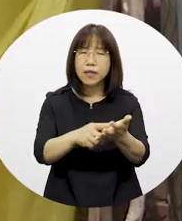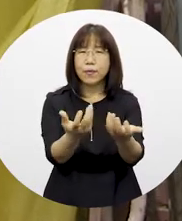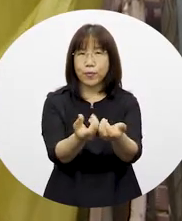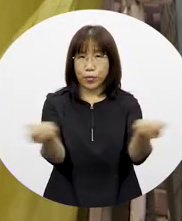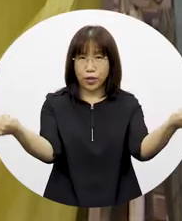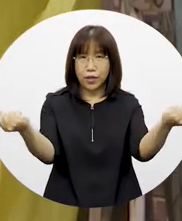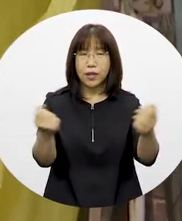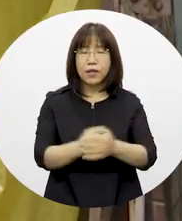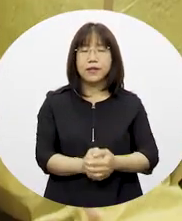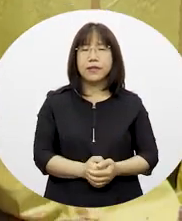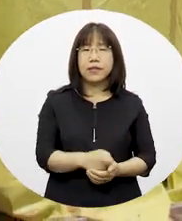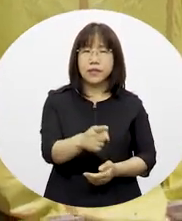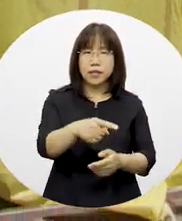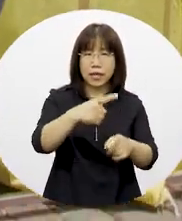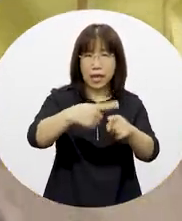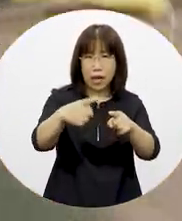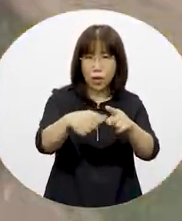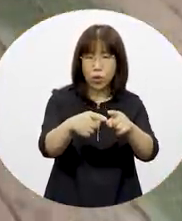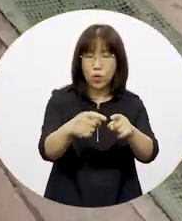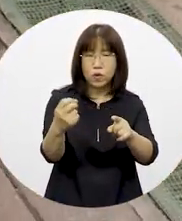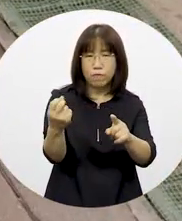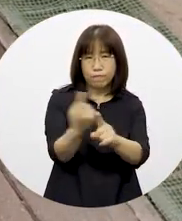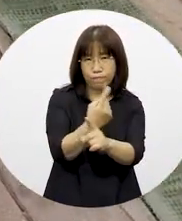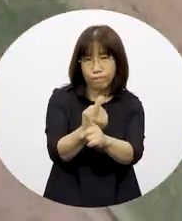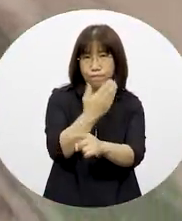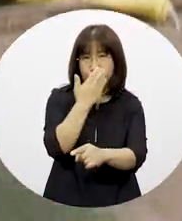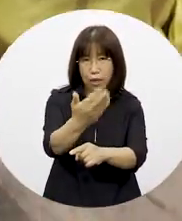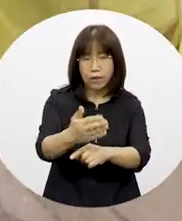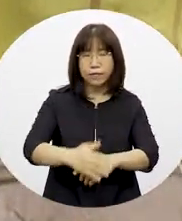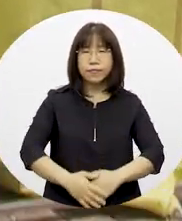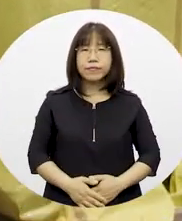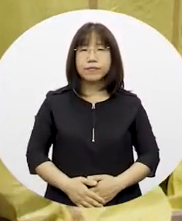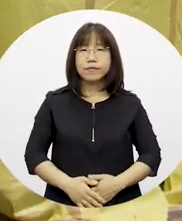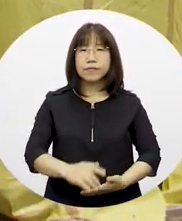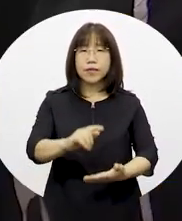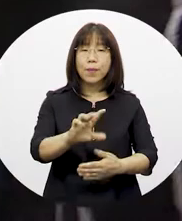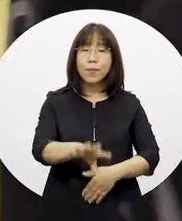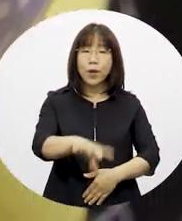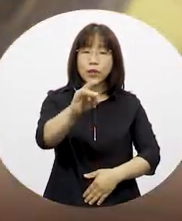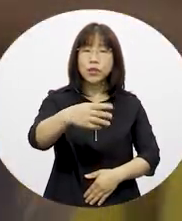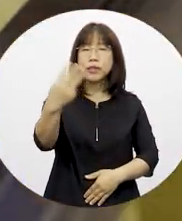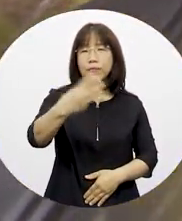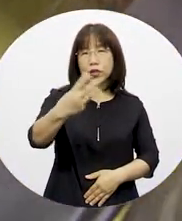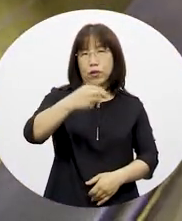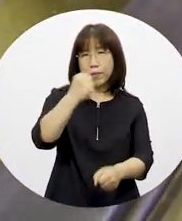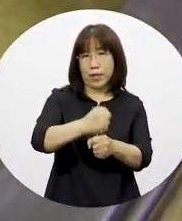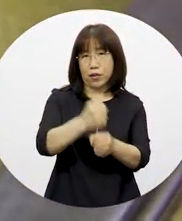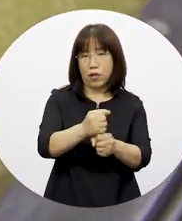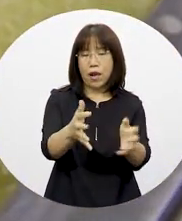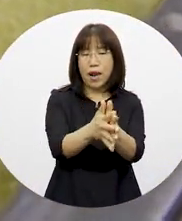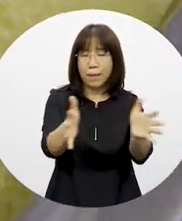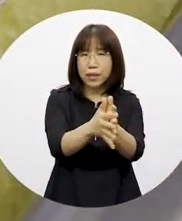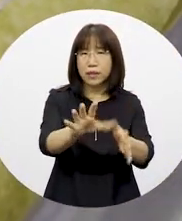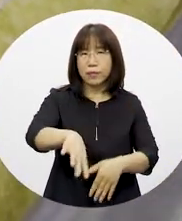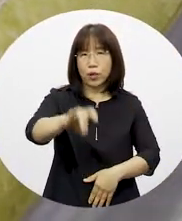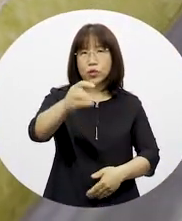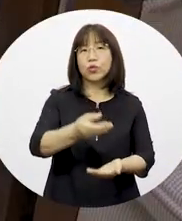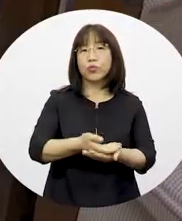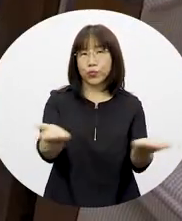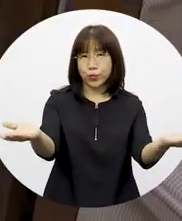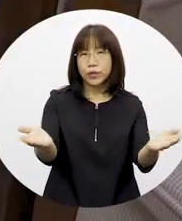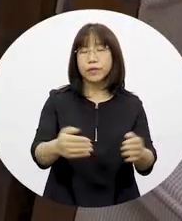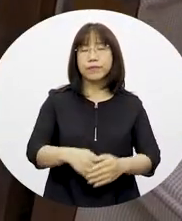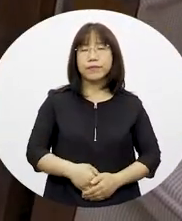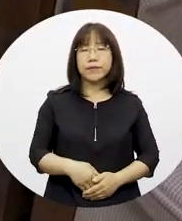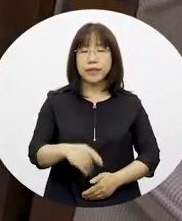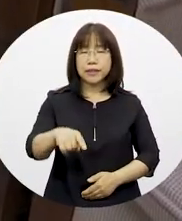커터 칼날로 교체해 장기간 사용할 수 있습니다. 강서구는 우선 3,000개를 제작해 공동주택단지를 중심으로